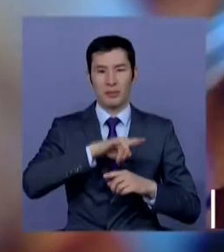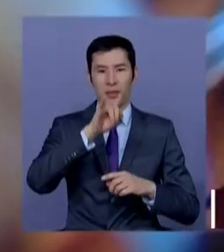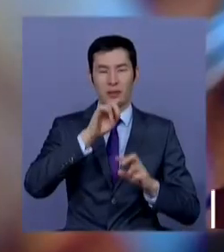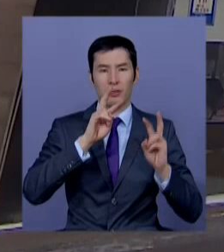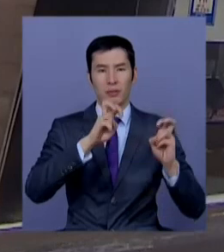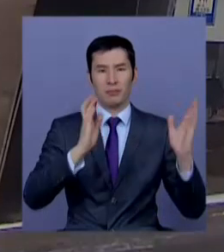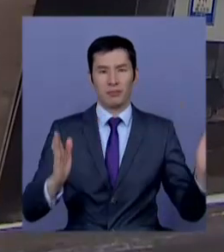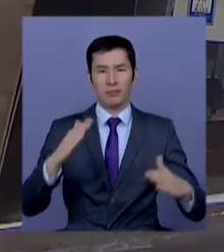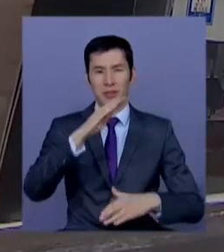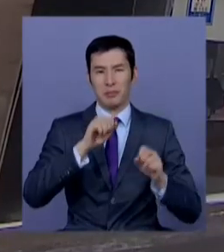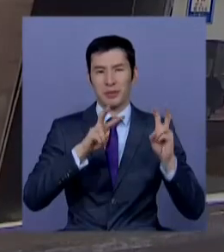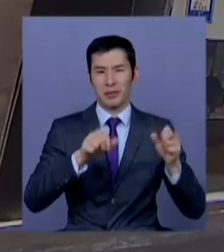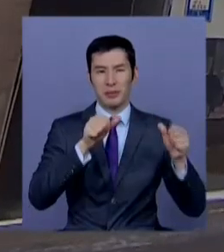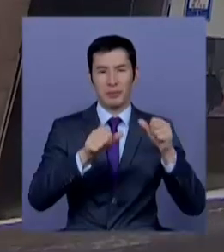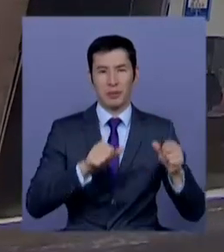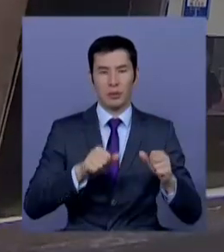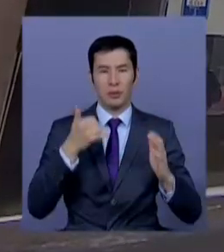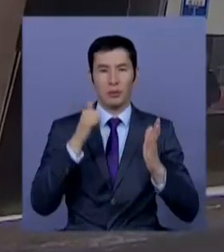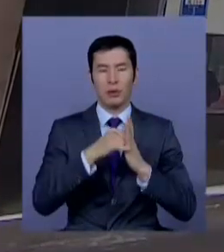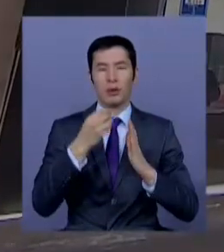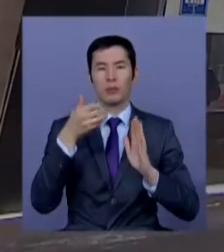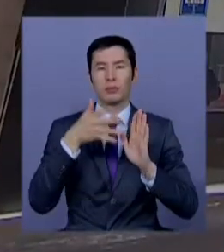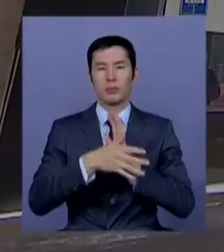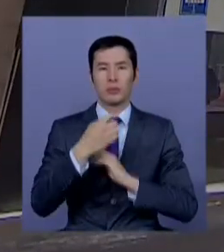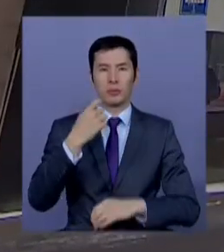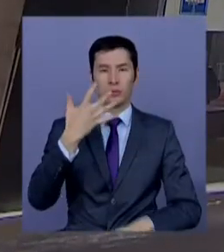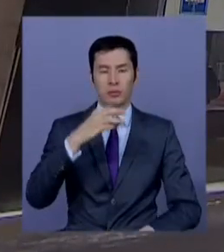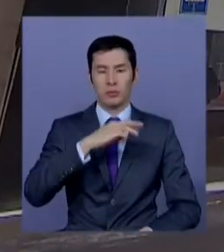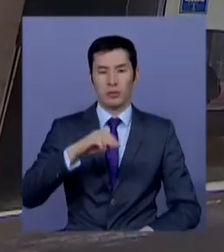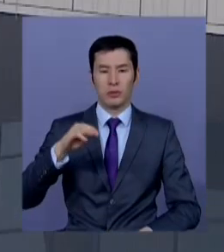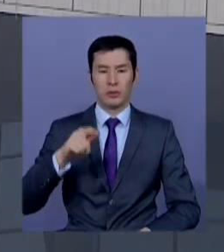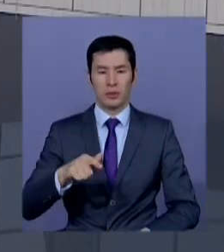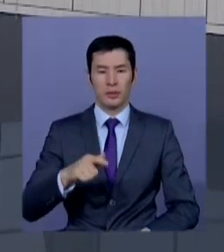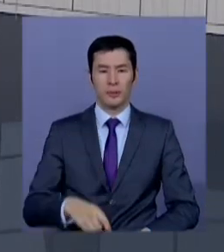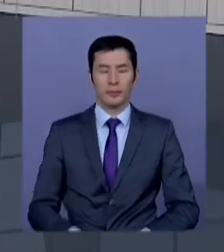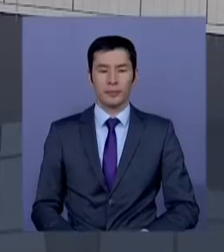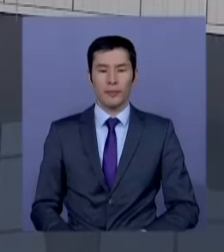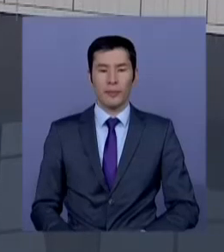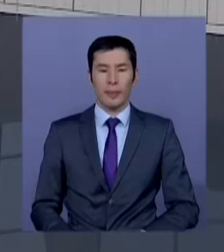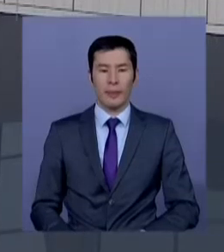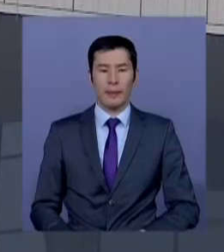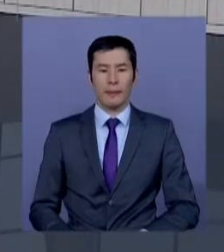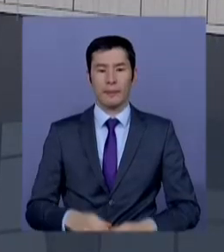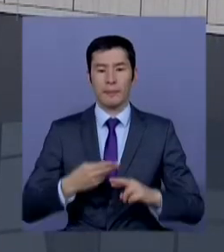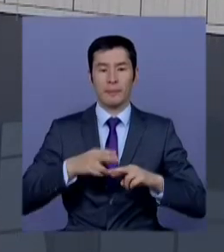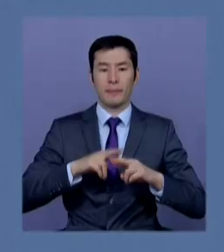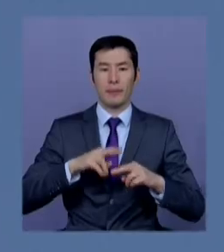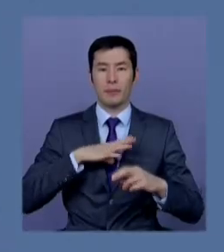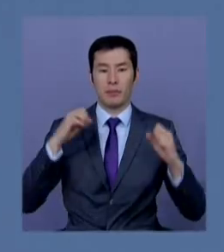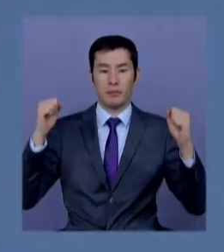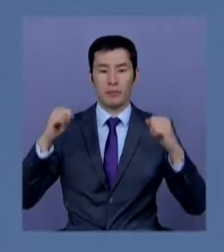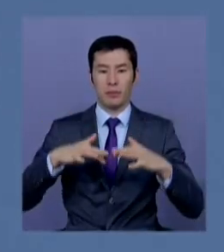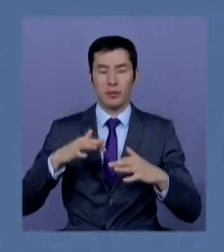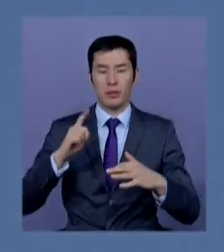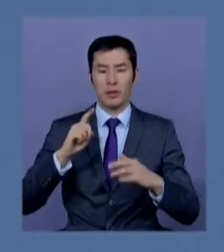құяды. Сондай-ақ алдағы 5 жылда 500 миллиард евро көлемінде қаражат салуды жоспарлап отыр. Халықаралық форумға келгендер бір